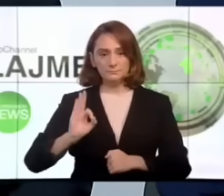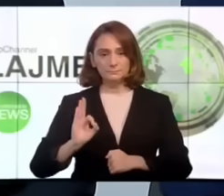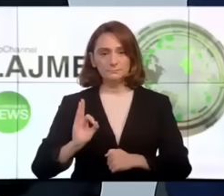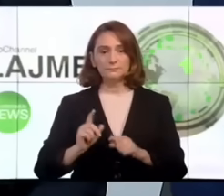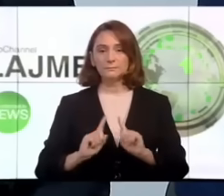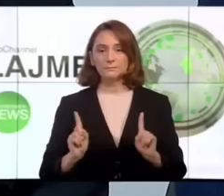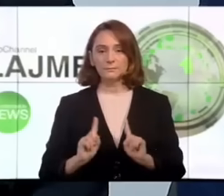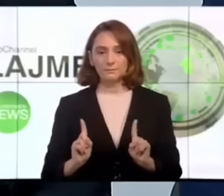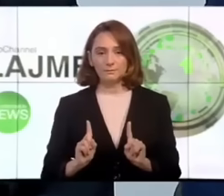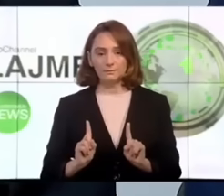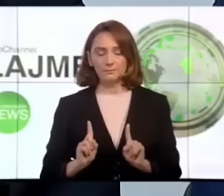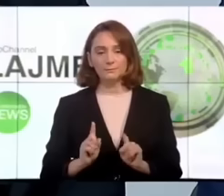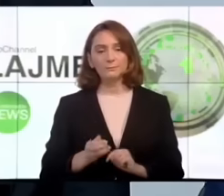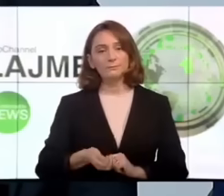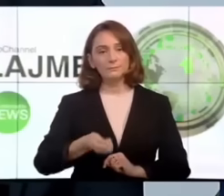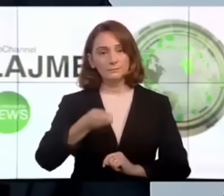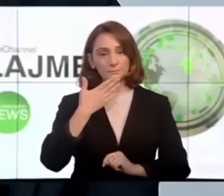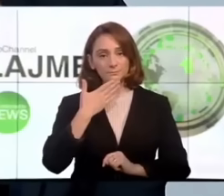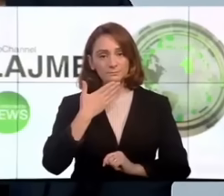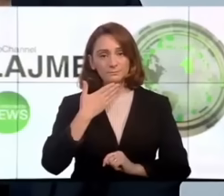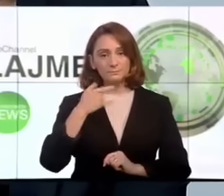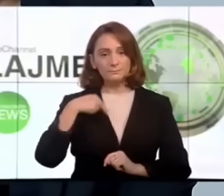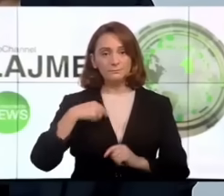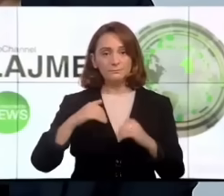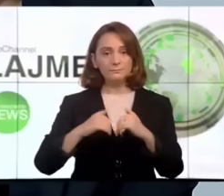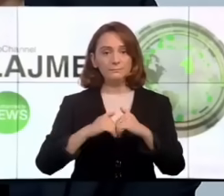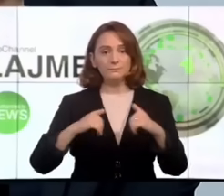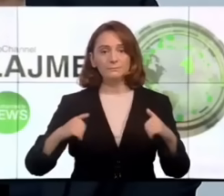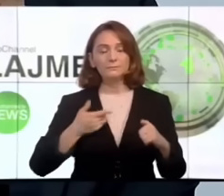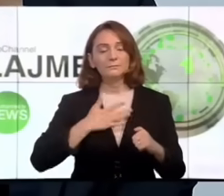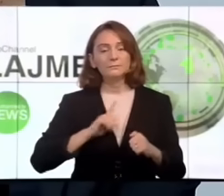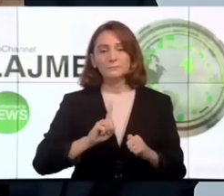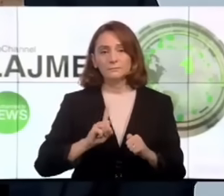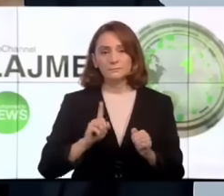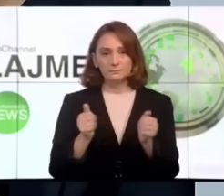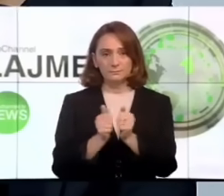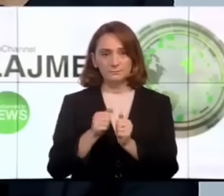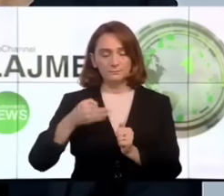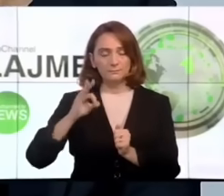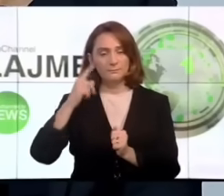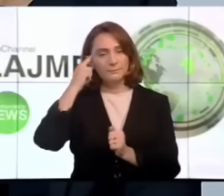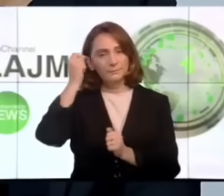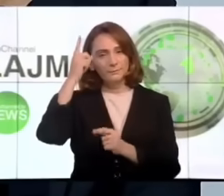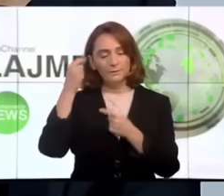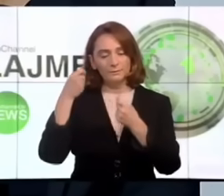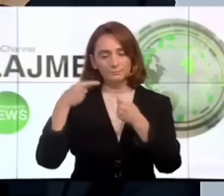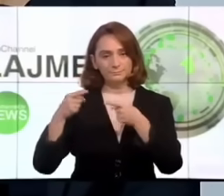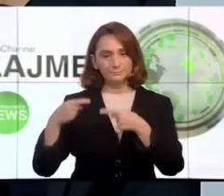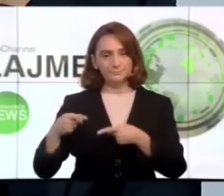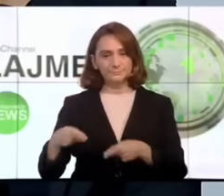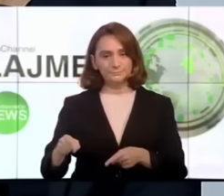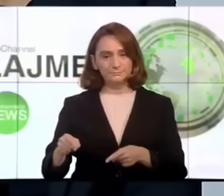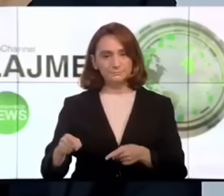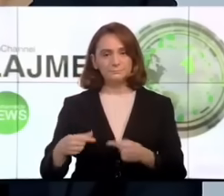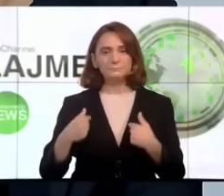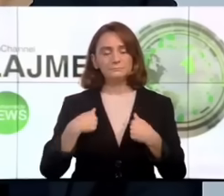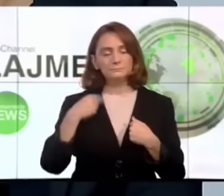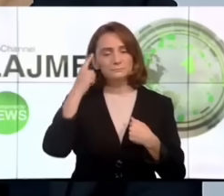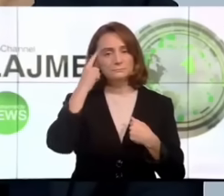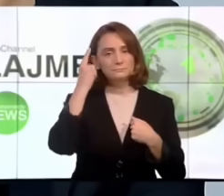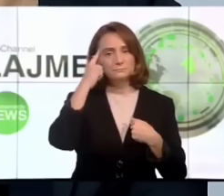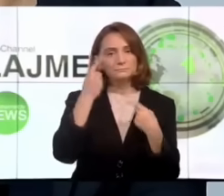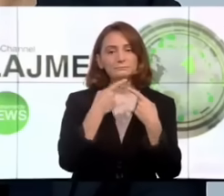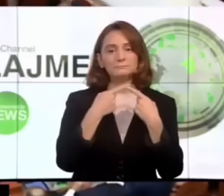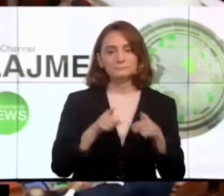rrugës. Ky është grupimi i parë, nukli i parë parlamentar, që mendon ndryshe nga pjesa tjetër opozitës